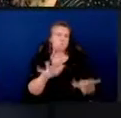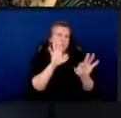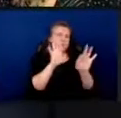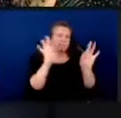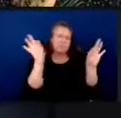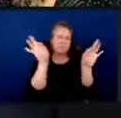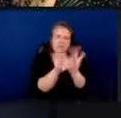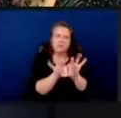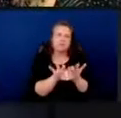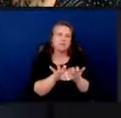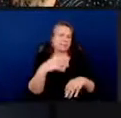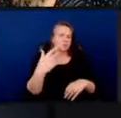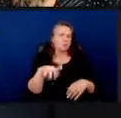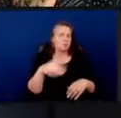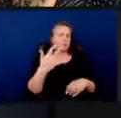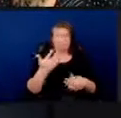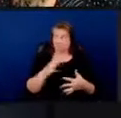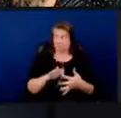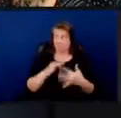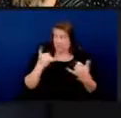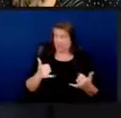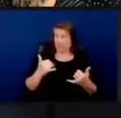kuna kitu ambacho